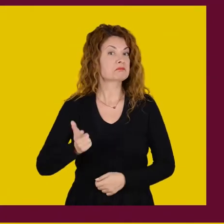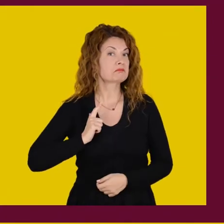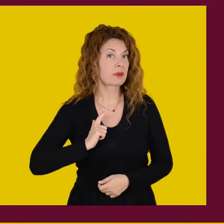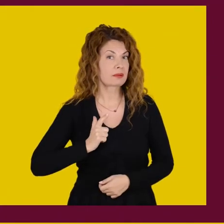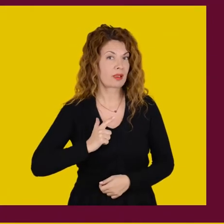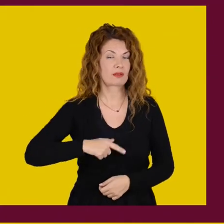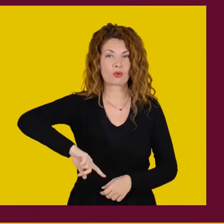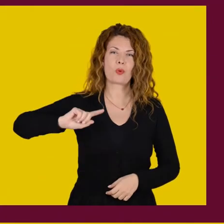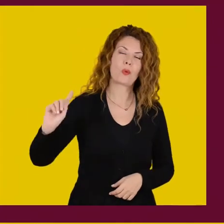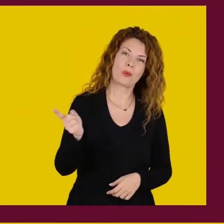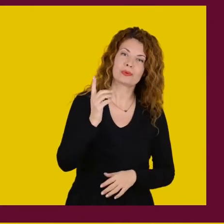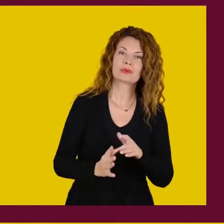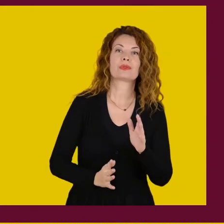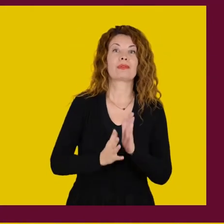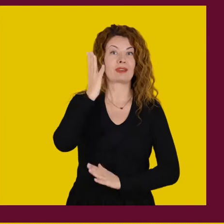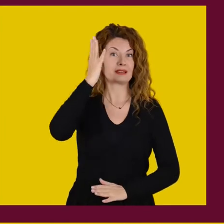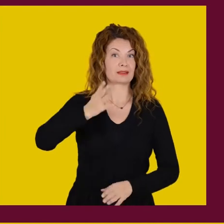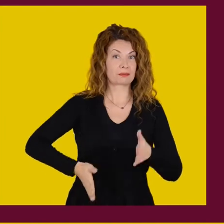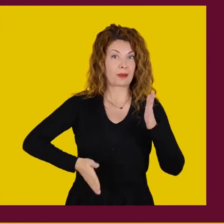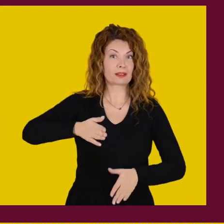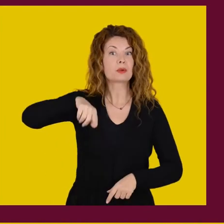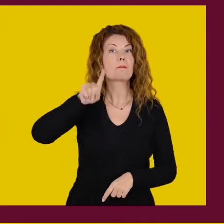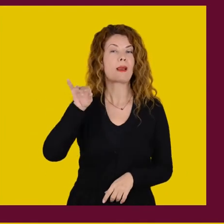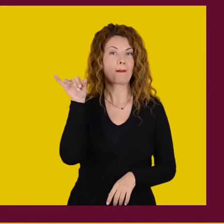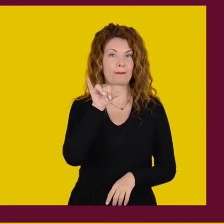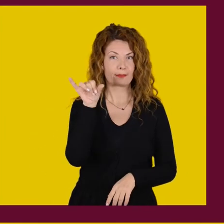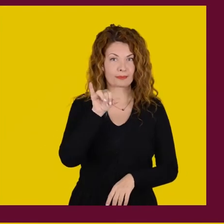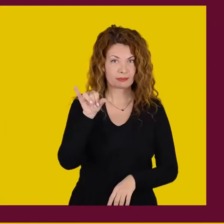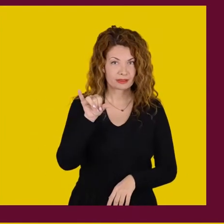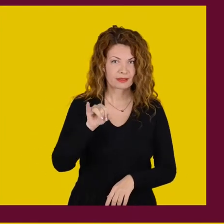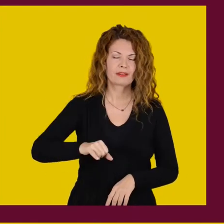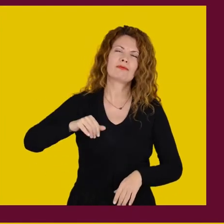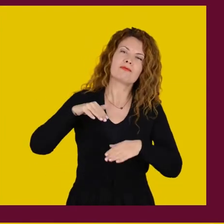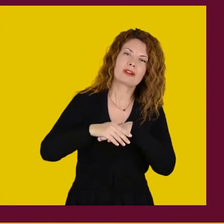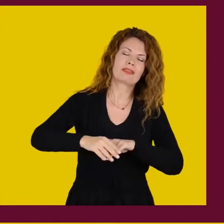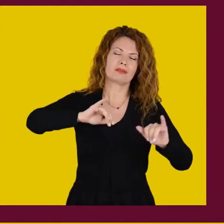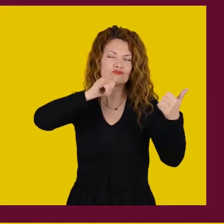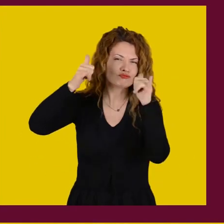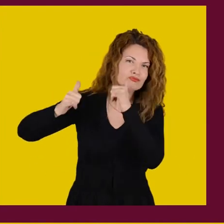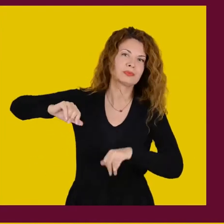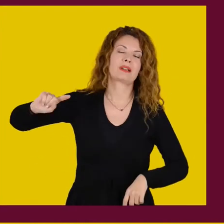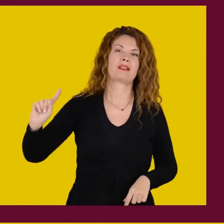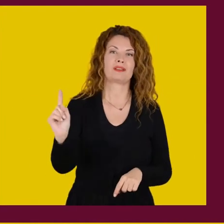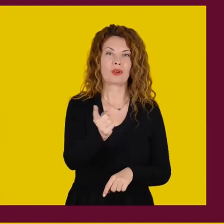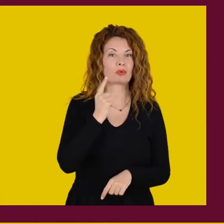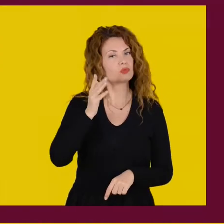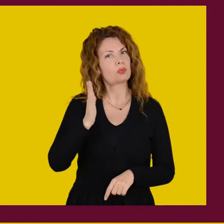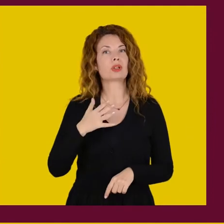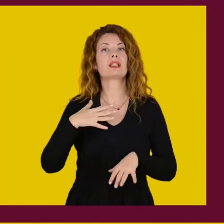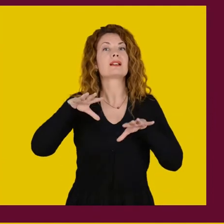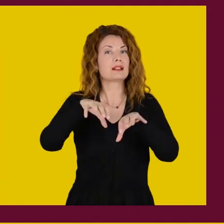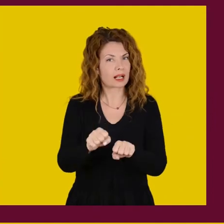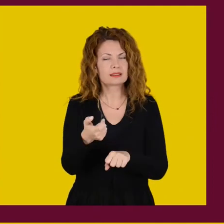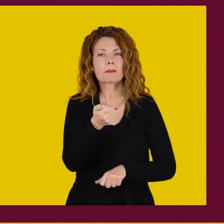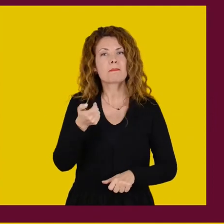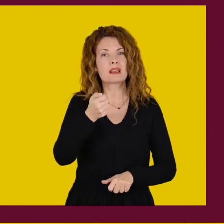ακοής. Σας περιμένω λοιπόν όλους την 5η, 14 Μαρτίου, σε μια διασκεδαστική βραδιά για όλους.